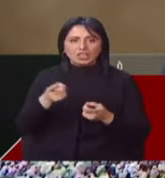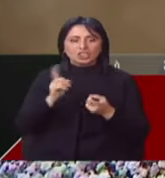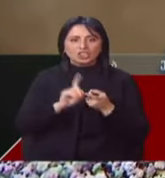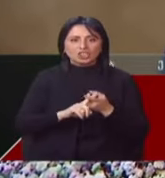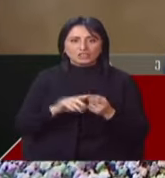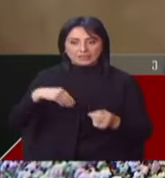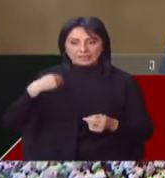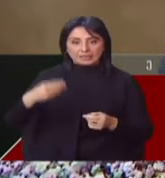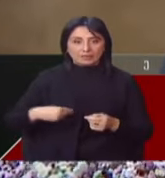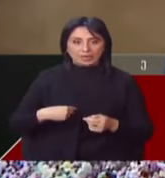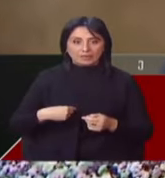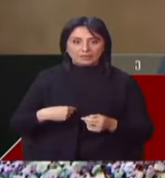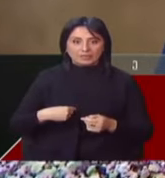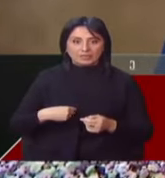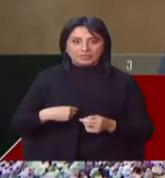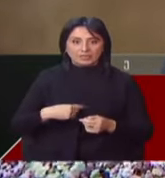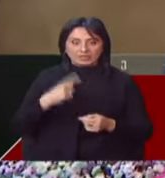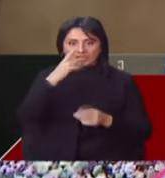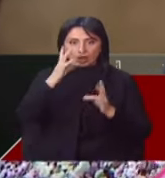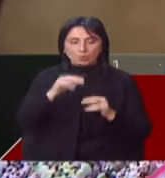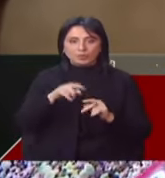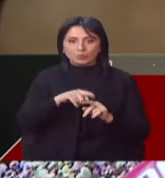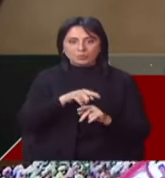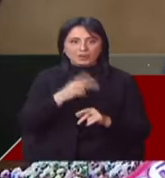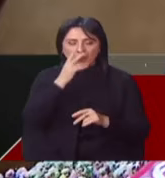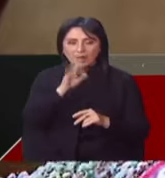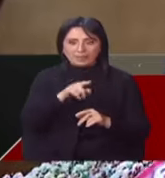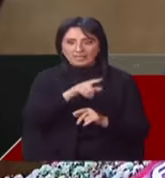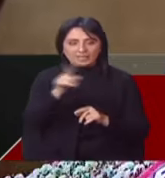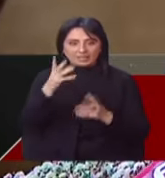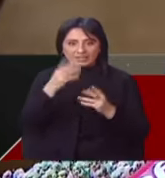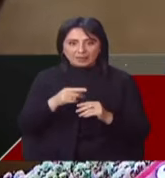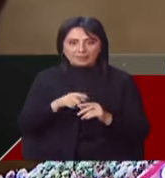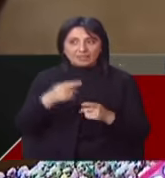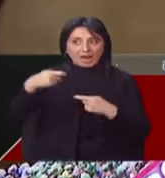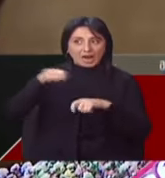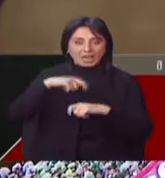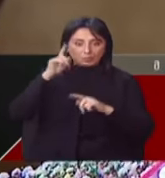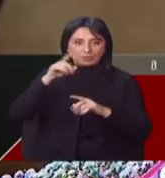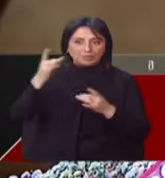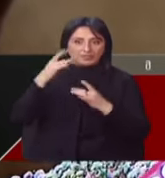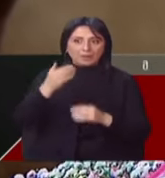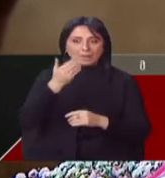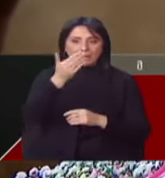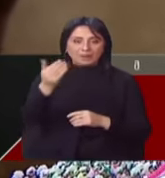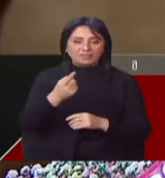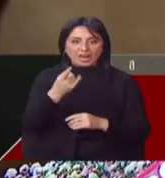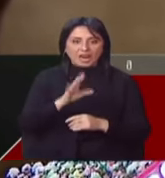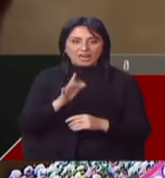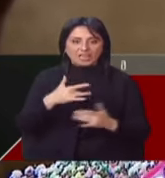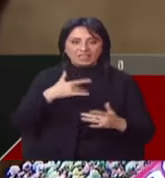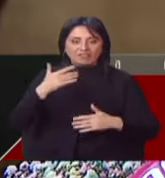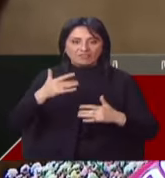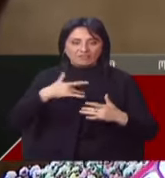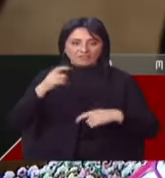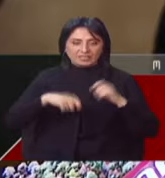შეეხება საფრანგეს, საუბედოდ მის ფილმები არ მინახია, მაგრამ გადმოცემით ვიცი, რომ მათ არაერთ